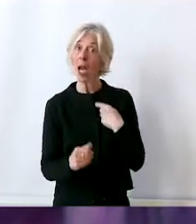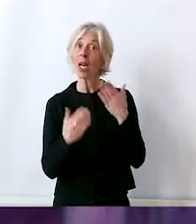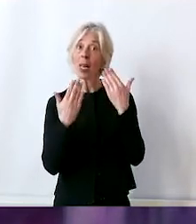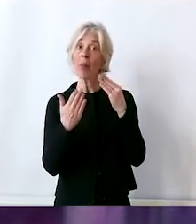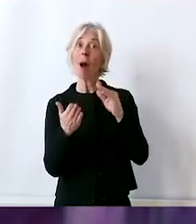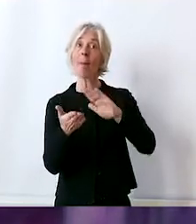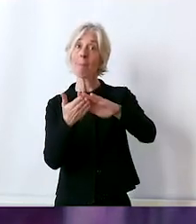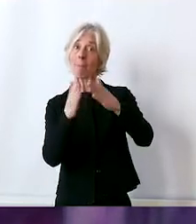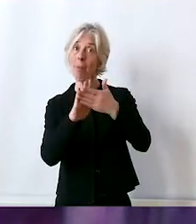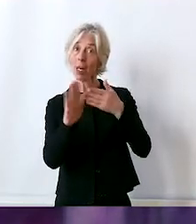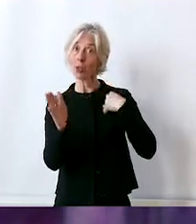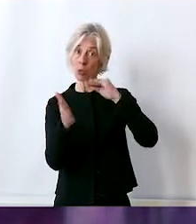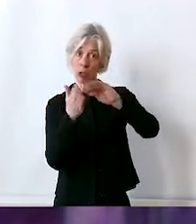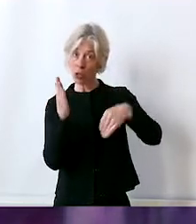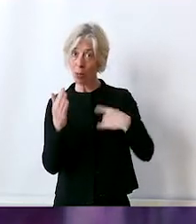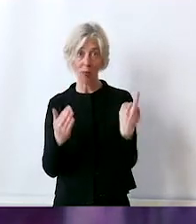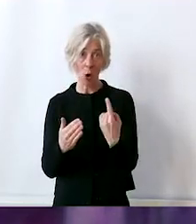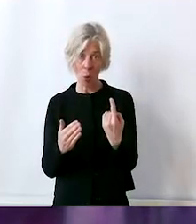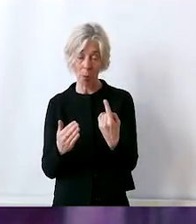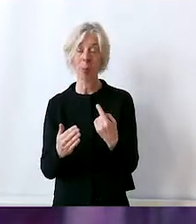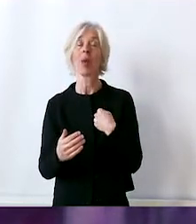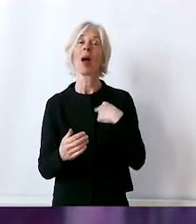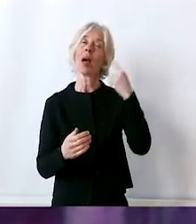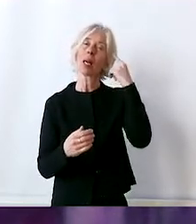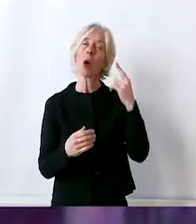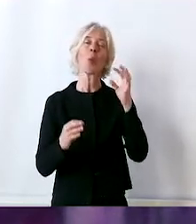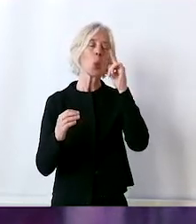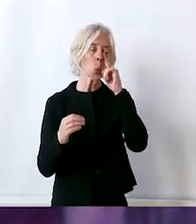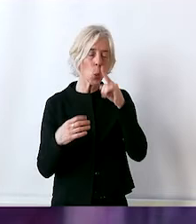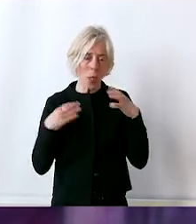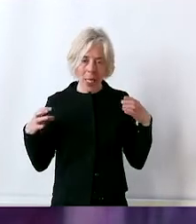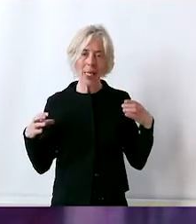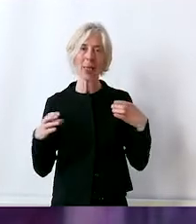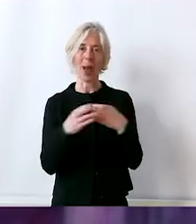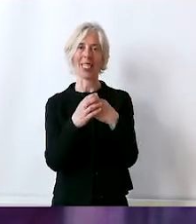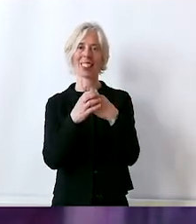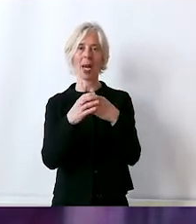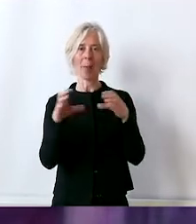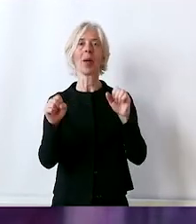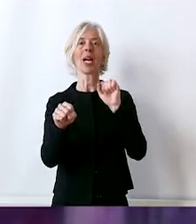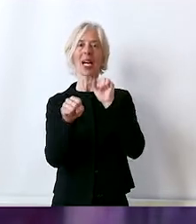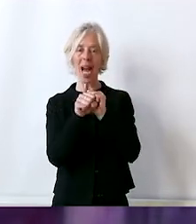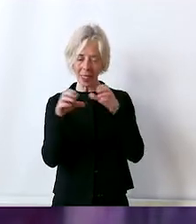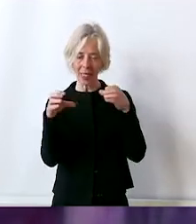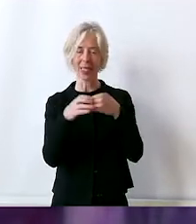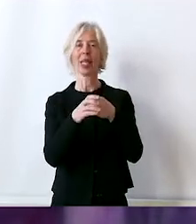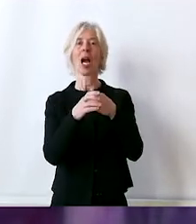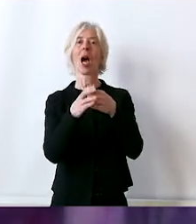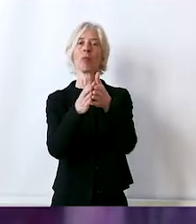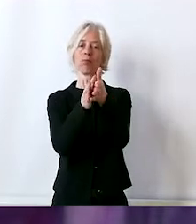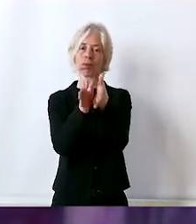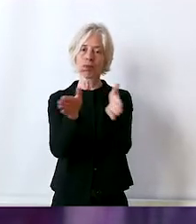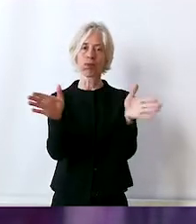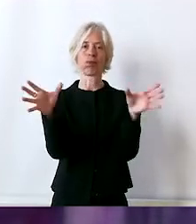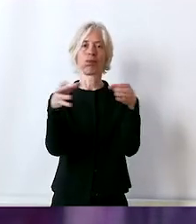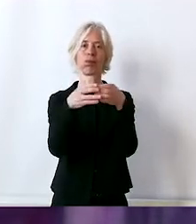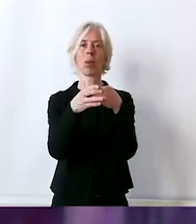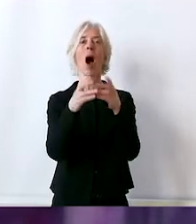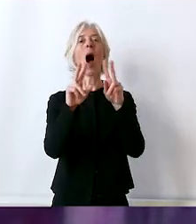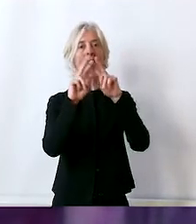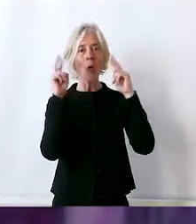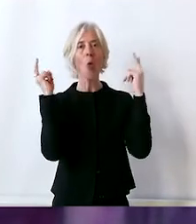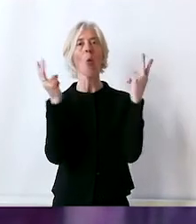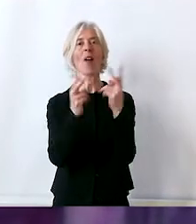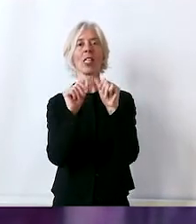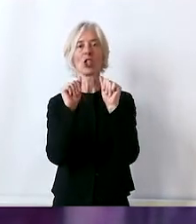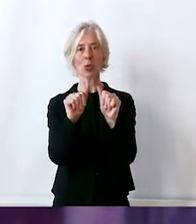weil wir glauben, dass es nur mit einem breiten gesellschaftlichen und politischen Konsens möglich ist, eben die ökologische Veränderung